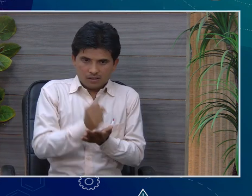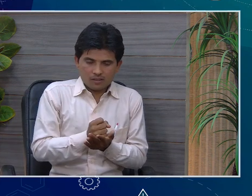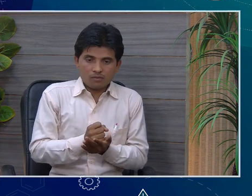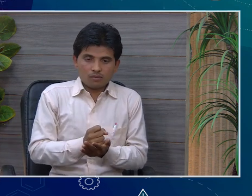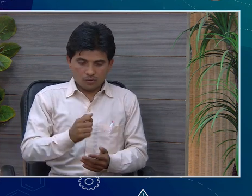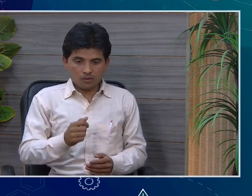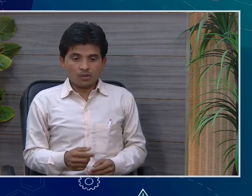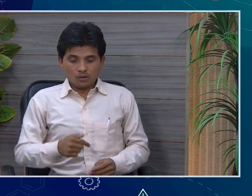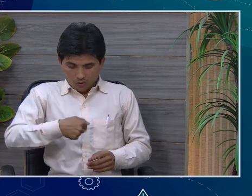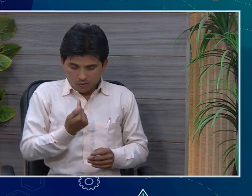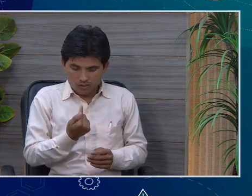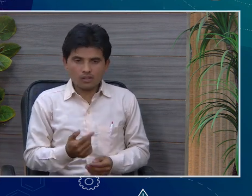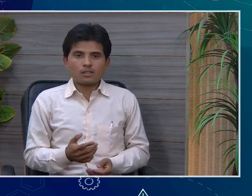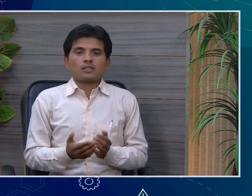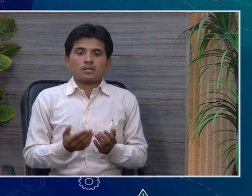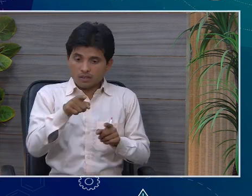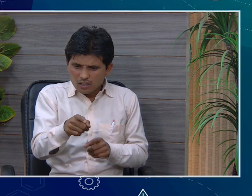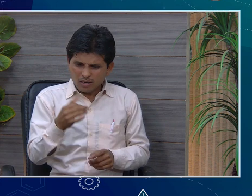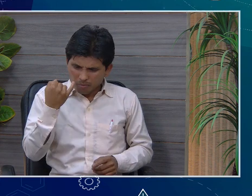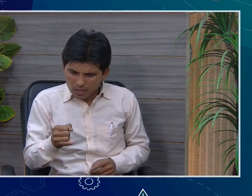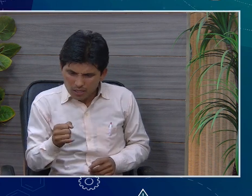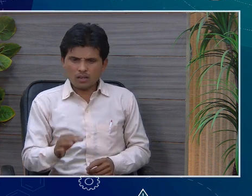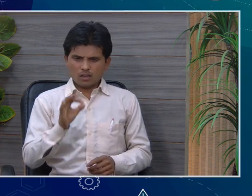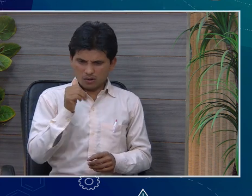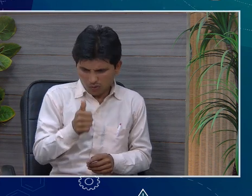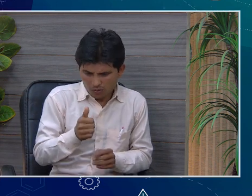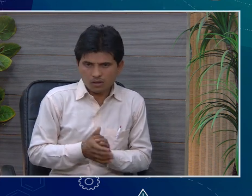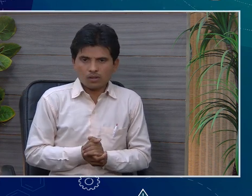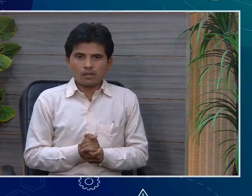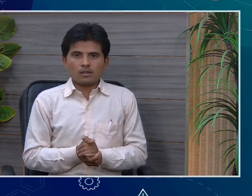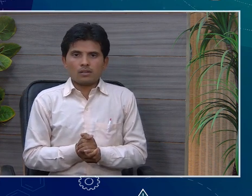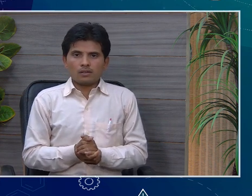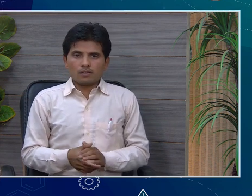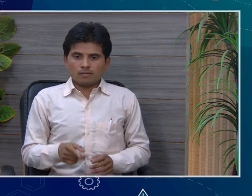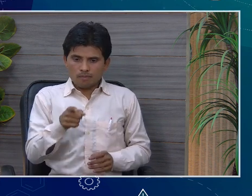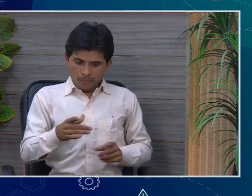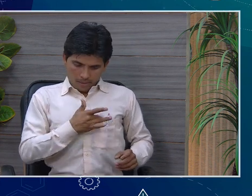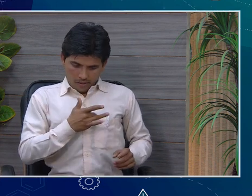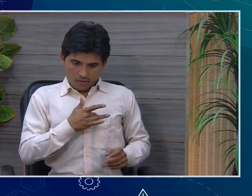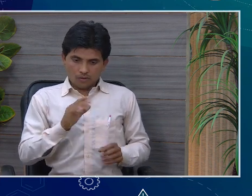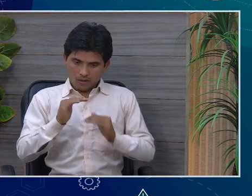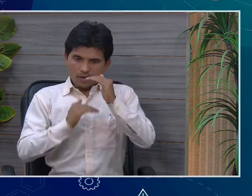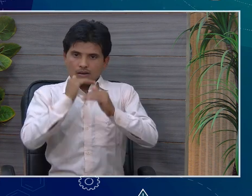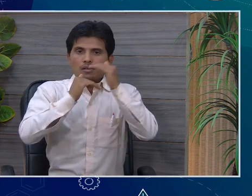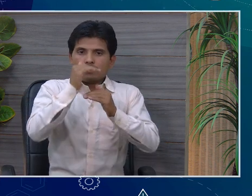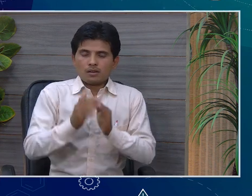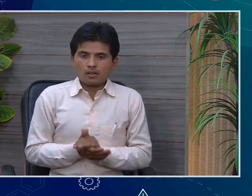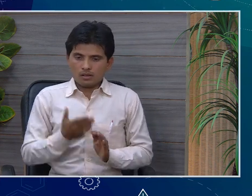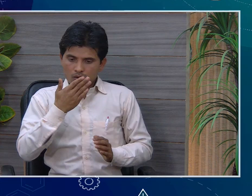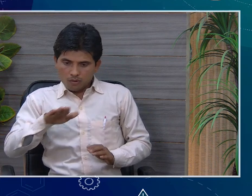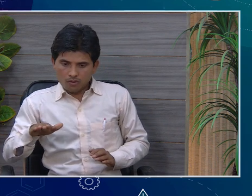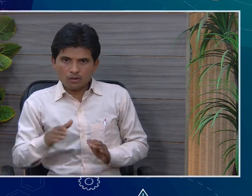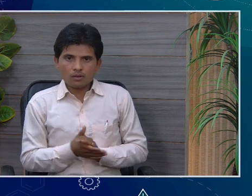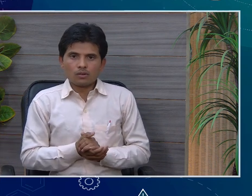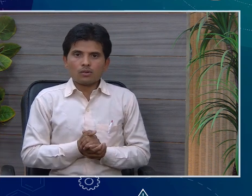सकते हैं अगर वह देखते हैं कि क्या उनके लिए अच्छा है क्या बुरा है वह इस फैसलें में जब वह एटीट्यूड डेवलप होता है साइड भी का तब वह बच्चा